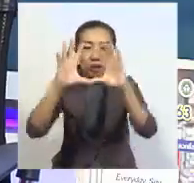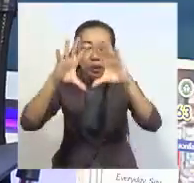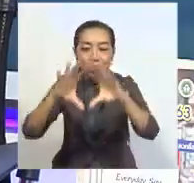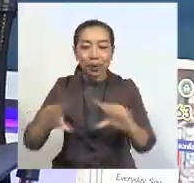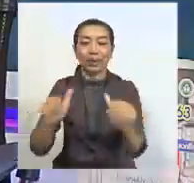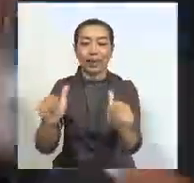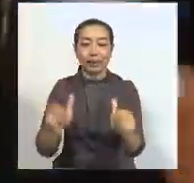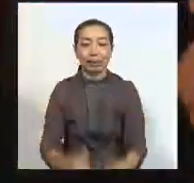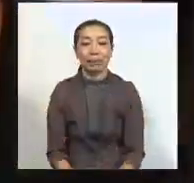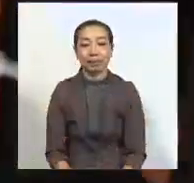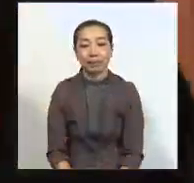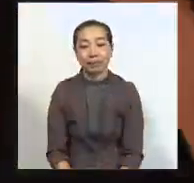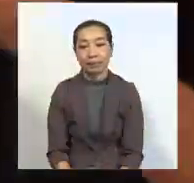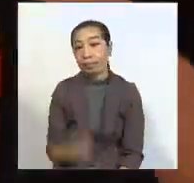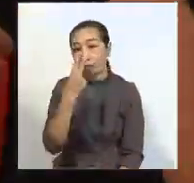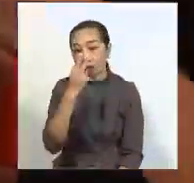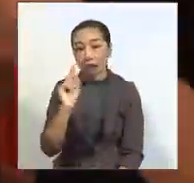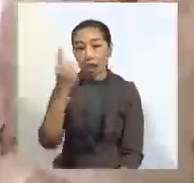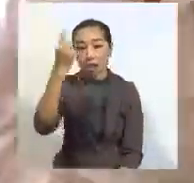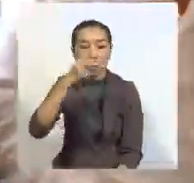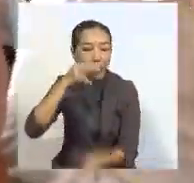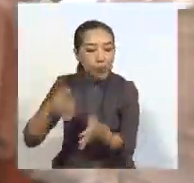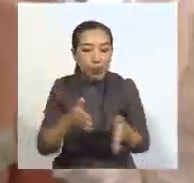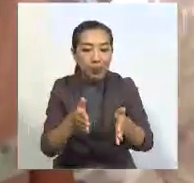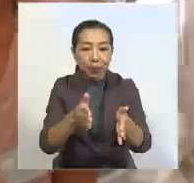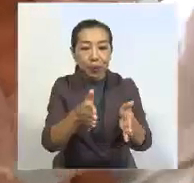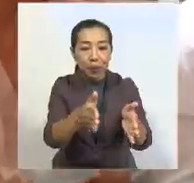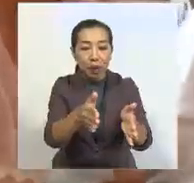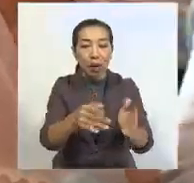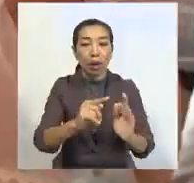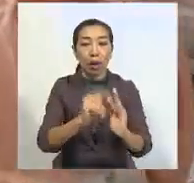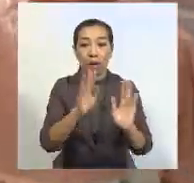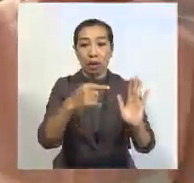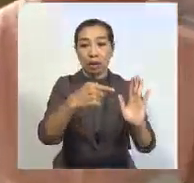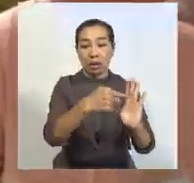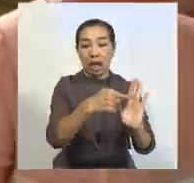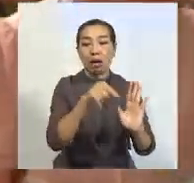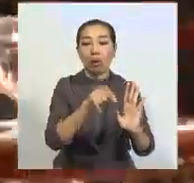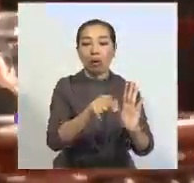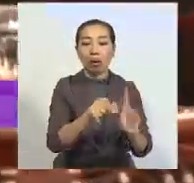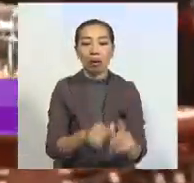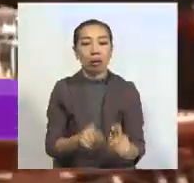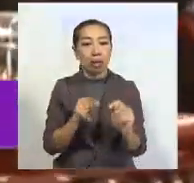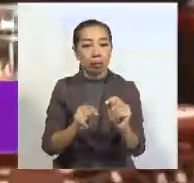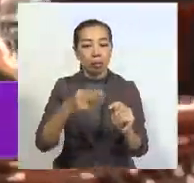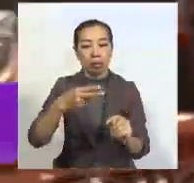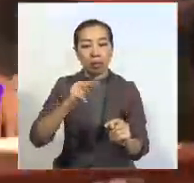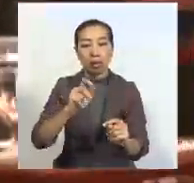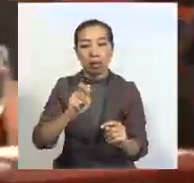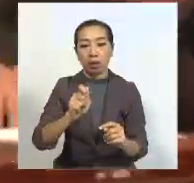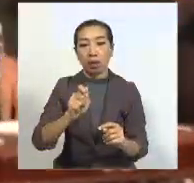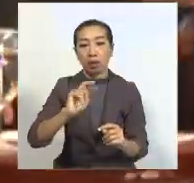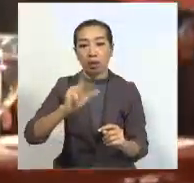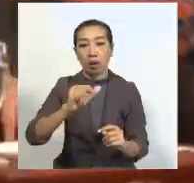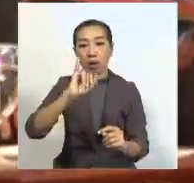ไปเริ่มต้นดูภารกิจแรกกันเลยนะคะที่บริเวณคลองเทาบ้านหนองแหนตำบลหนองไผ่อำเภอเมืองจังหวัดชัยภูมิ